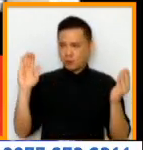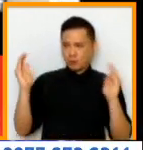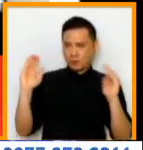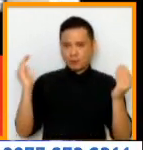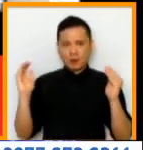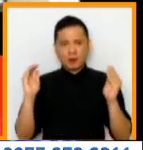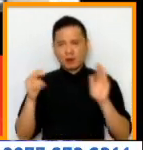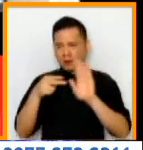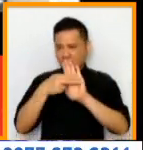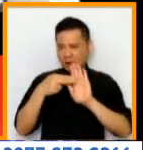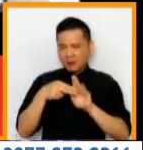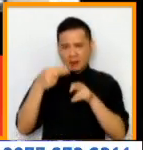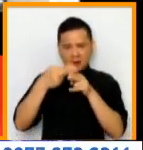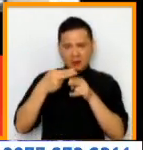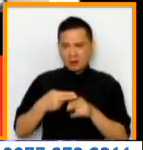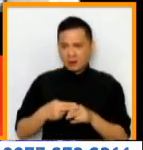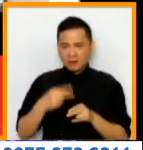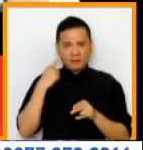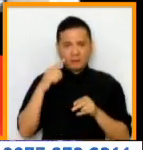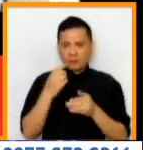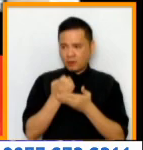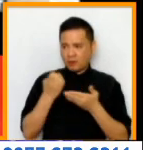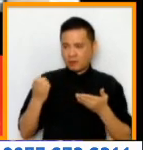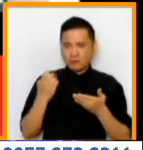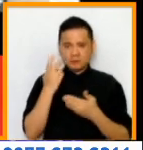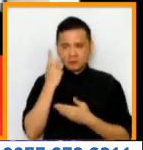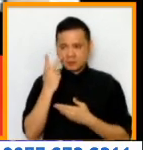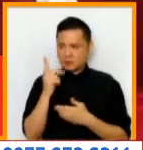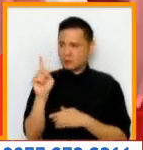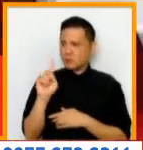makita mga sinasabing overpriced items.